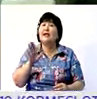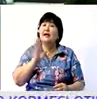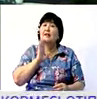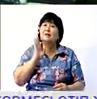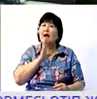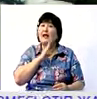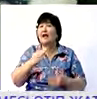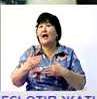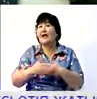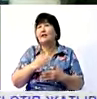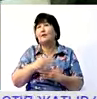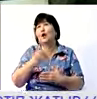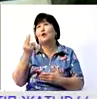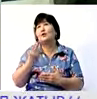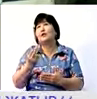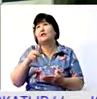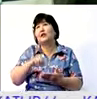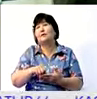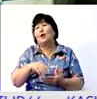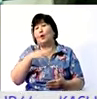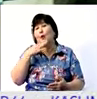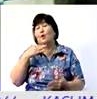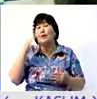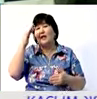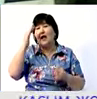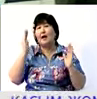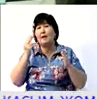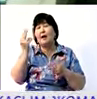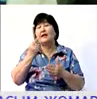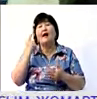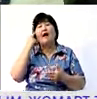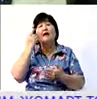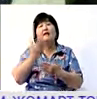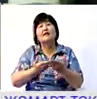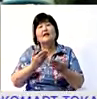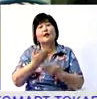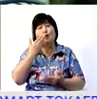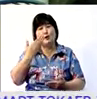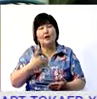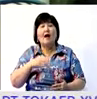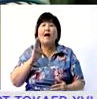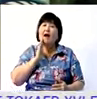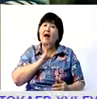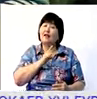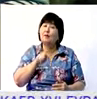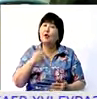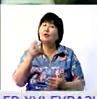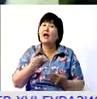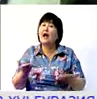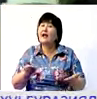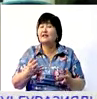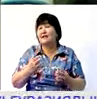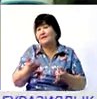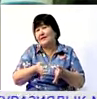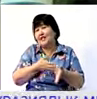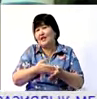анаға жақындау келеді ғой, сурет салып отырғанда көбіне портретінде менен ақыл кеңес сұрайды. Анашым, мына суреттің қай жері кемдеу